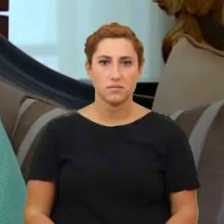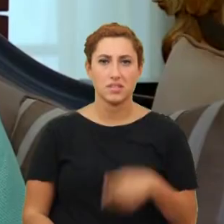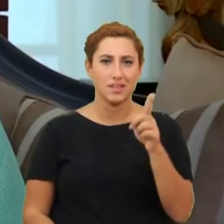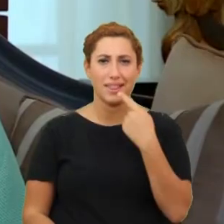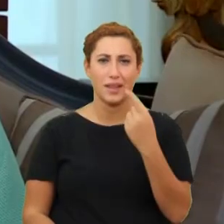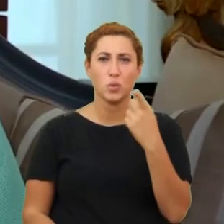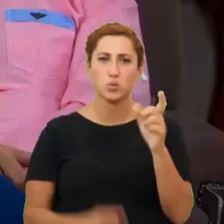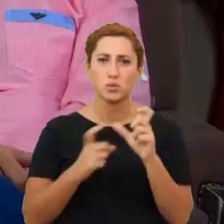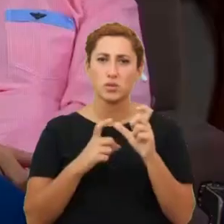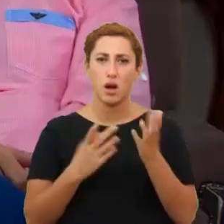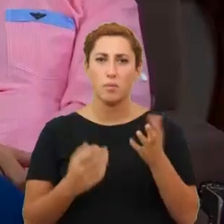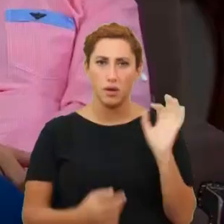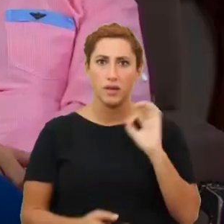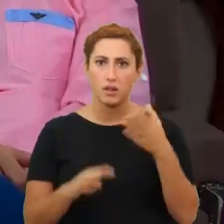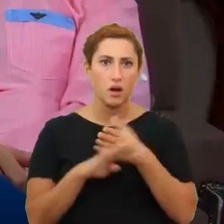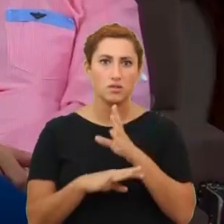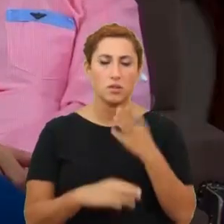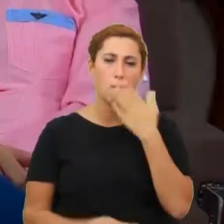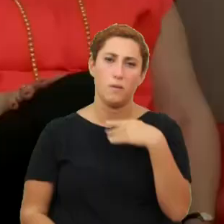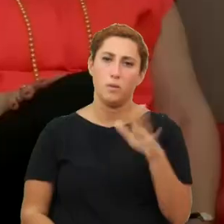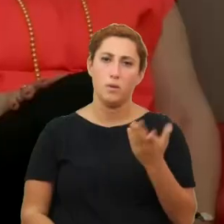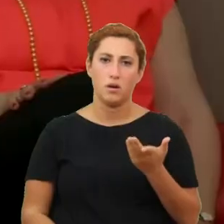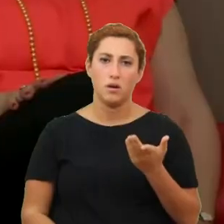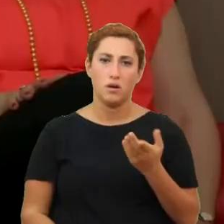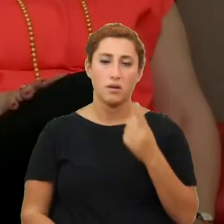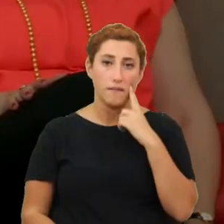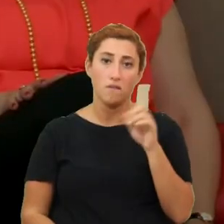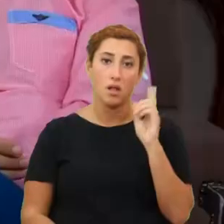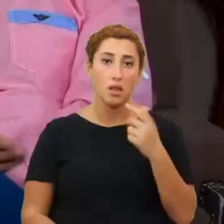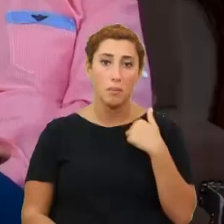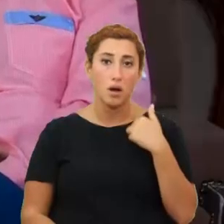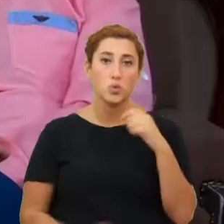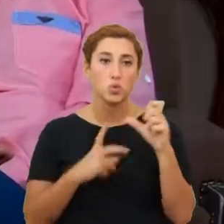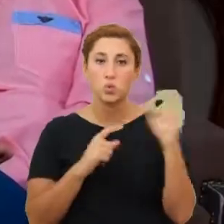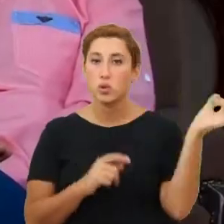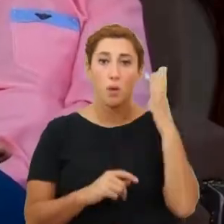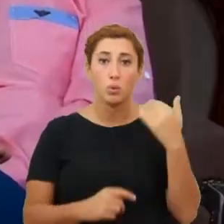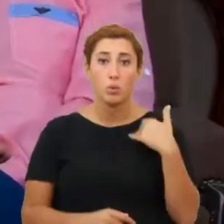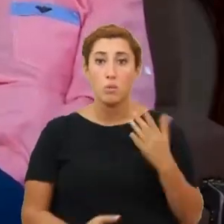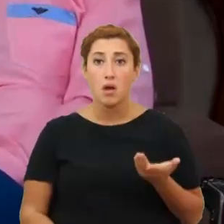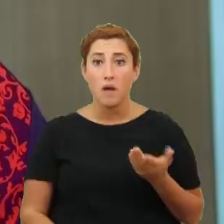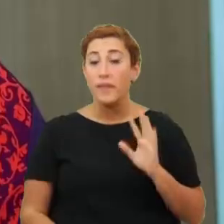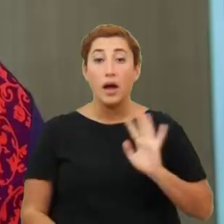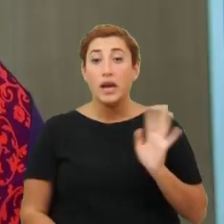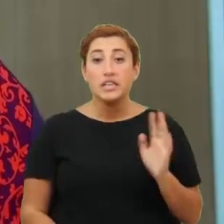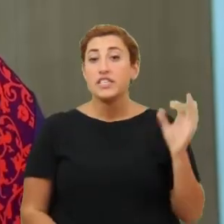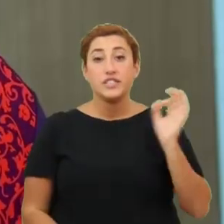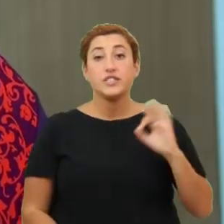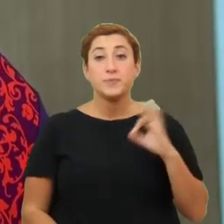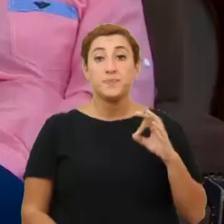Sen ne diyorsun Sarp ya? Aa, evet gerçekten yok artık. Vallahi ben de Şükrü'den duydum yani. Hayır